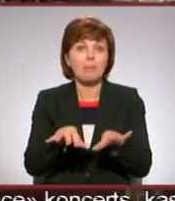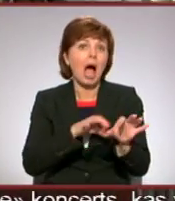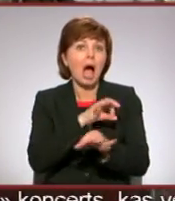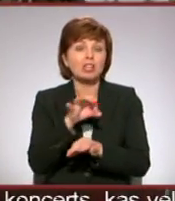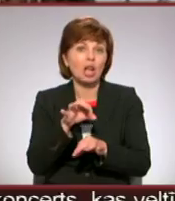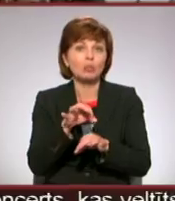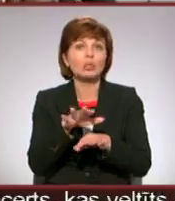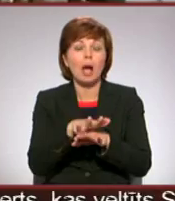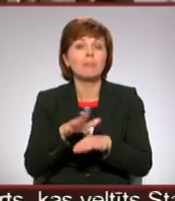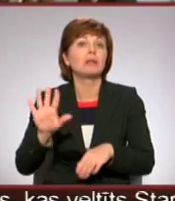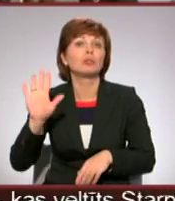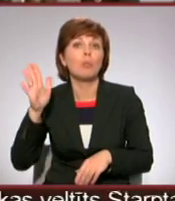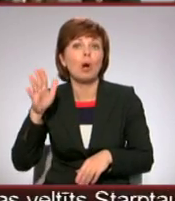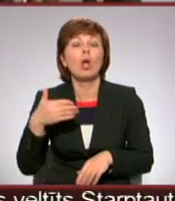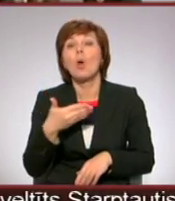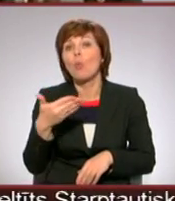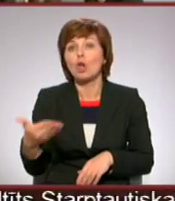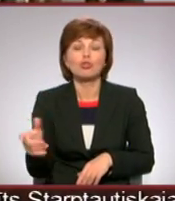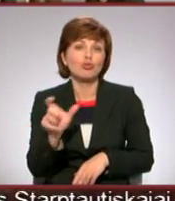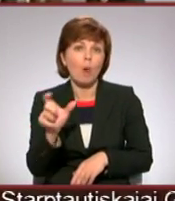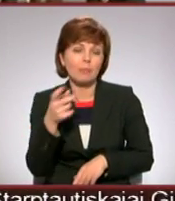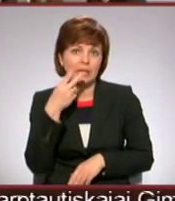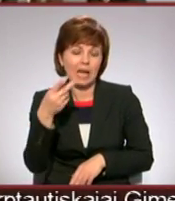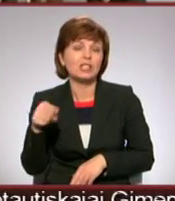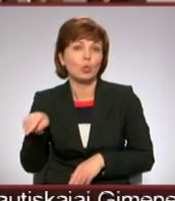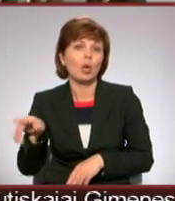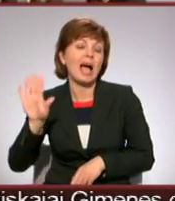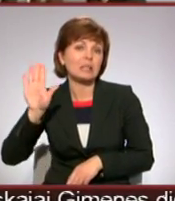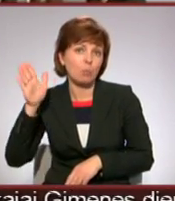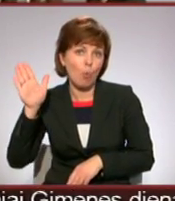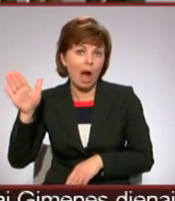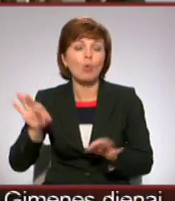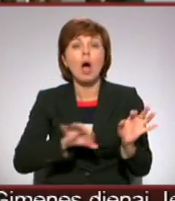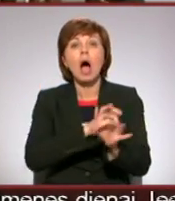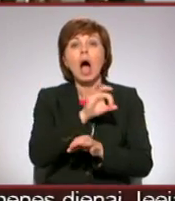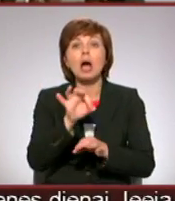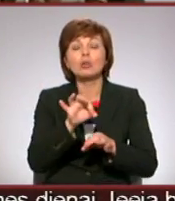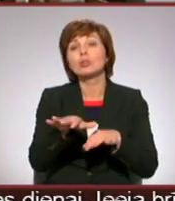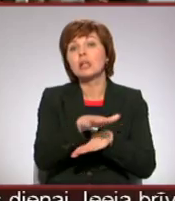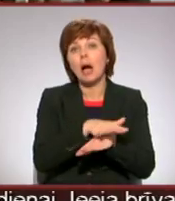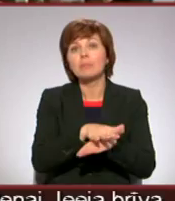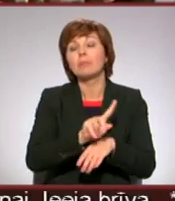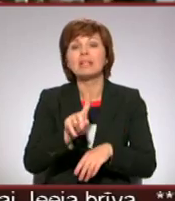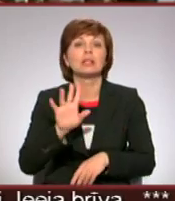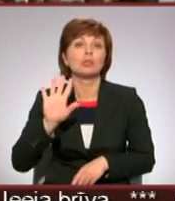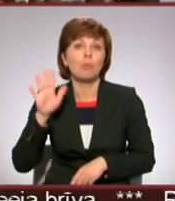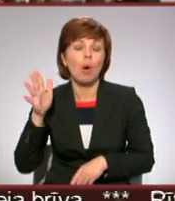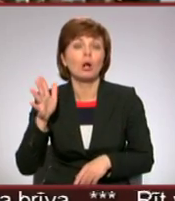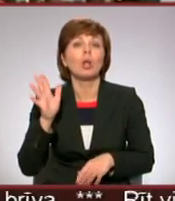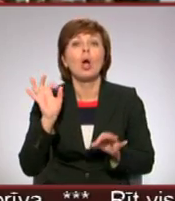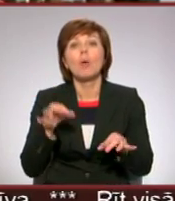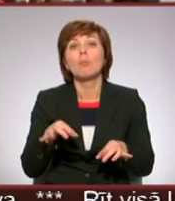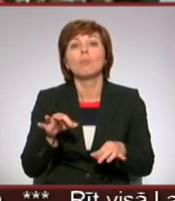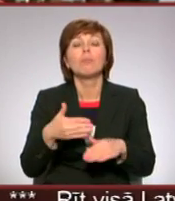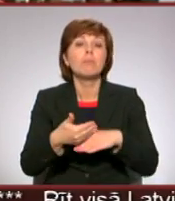ir sabiedrības spogulis, ko jūs šobrīd redzat šajā spogulē? Ja arhitektūra ir sabiedrības spogulis, burtiski